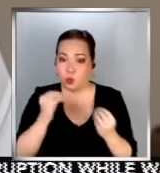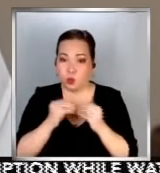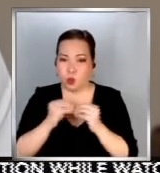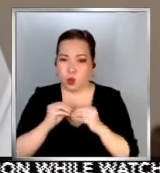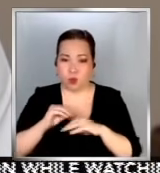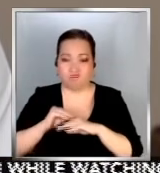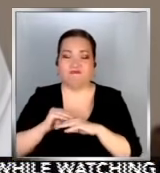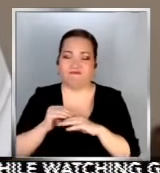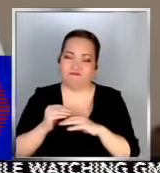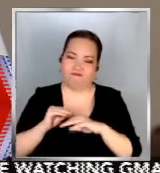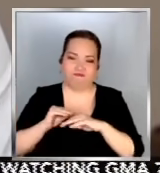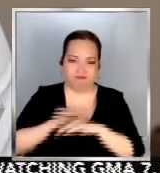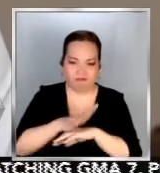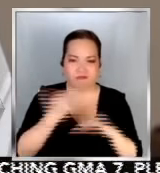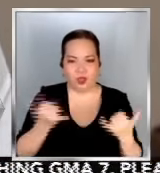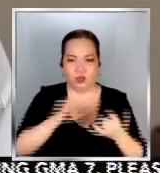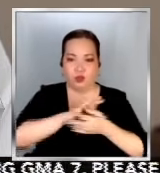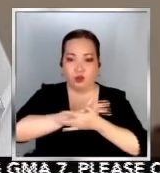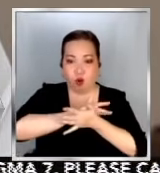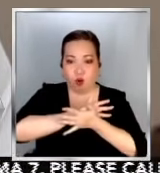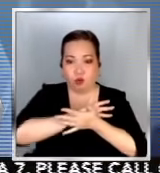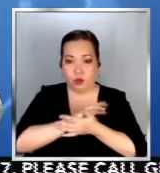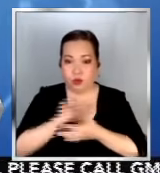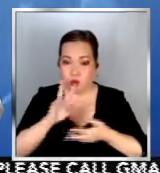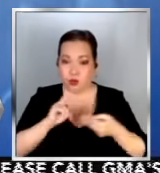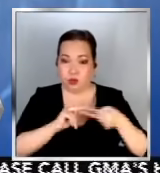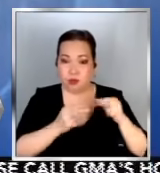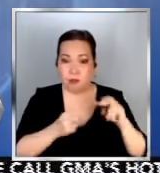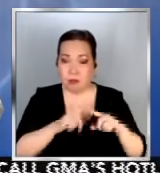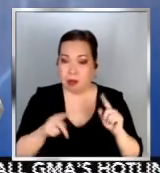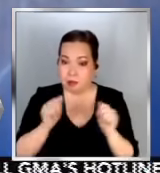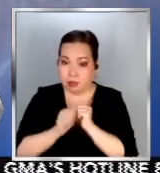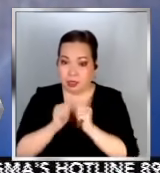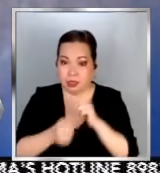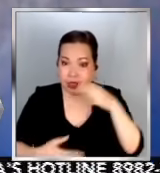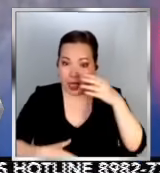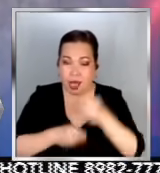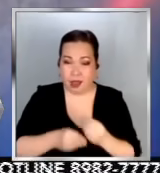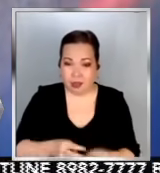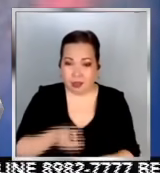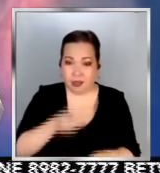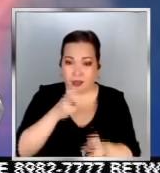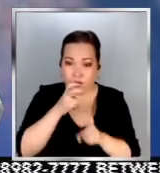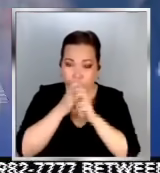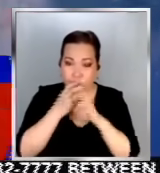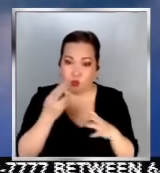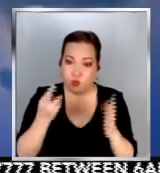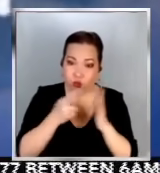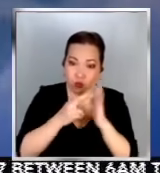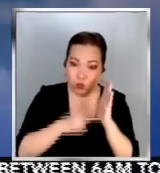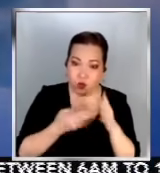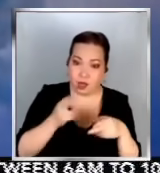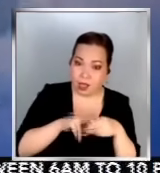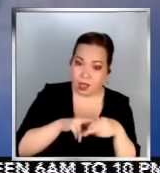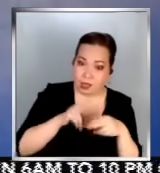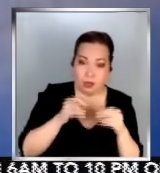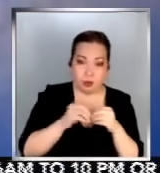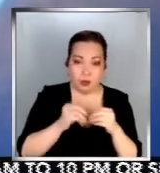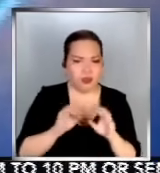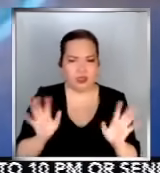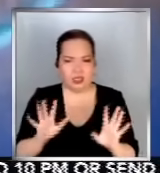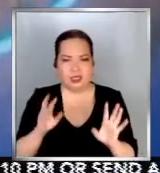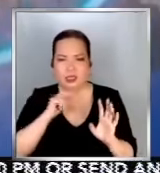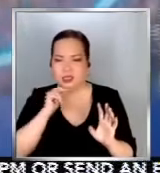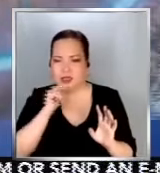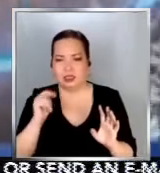Solante, hindi naman kailangan ng dagdag na health protocol dahil pareho lang ang virus transmission. Ang kailangan ay mahigpit na pagsunod